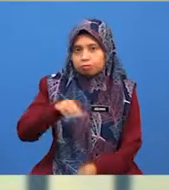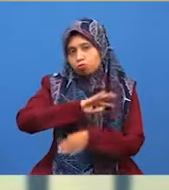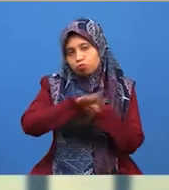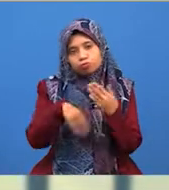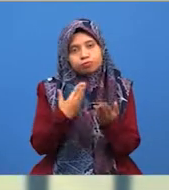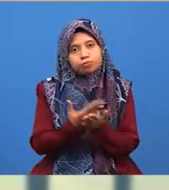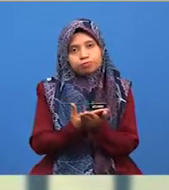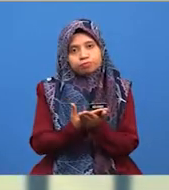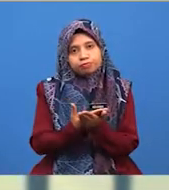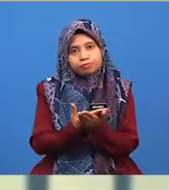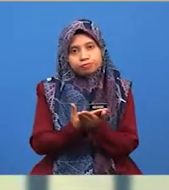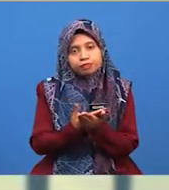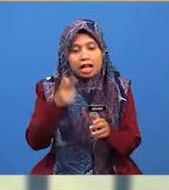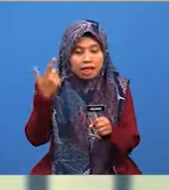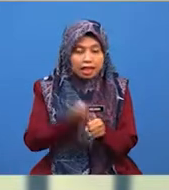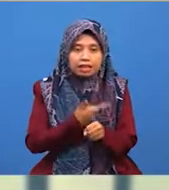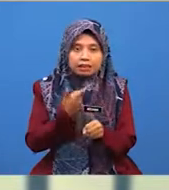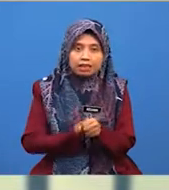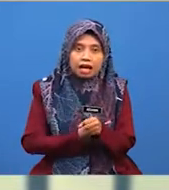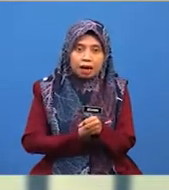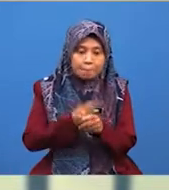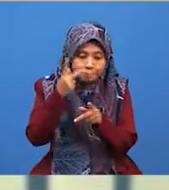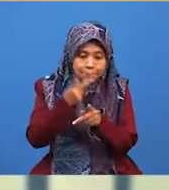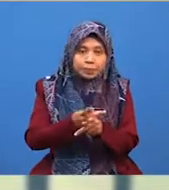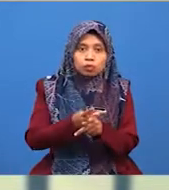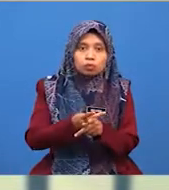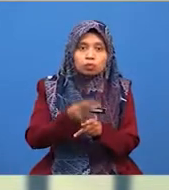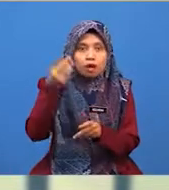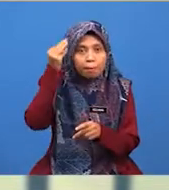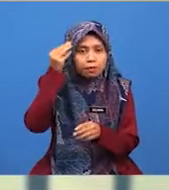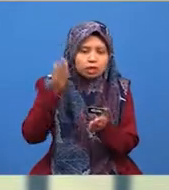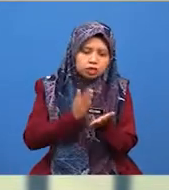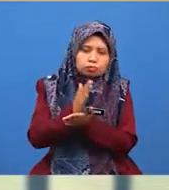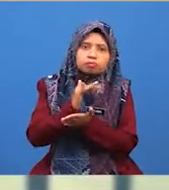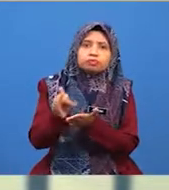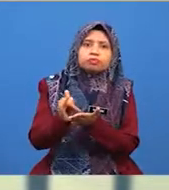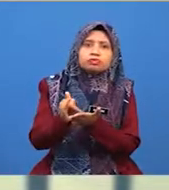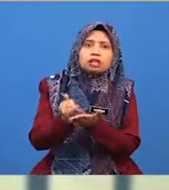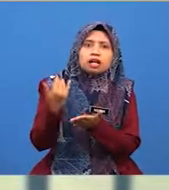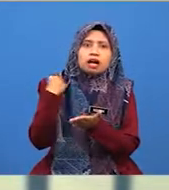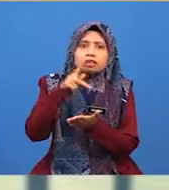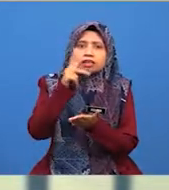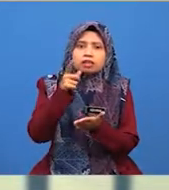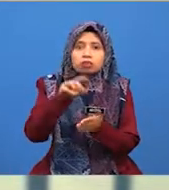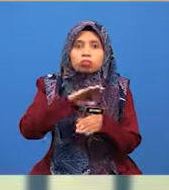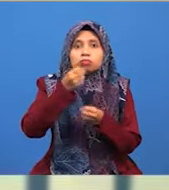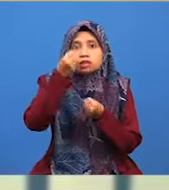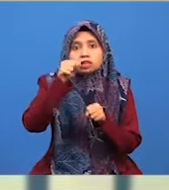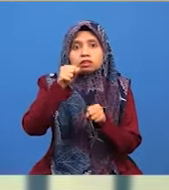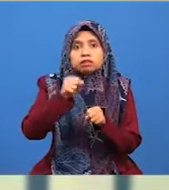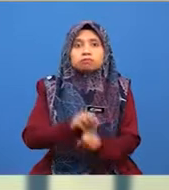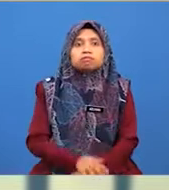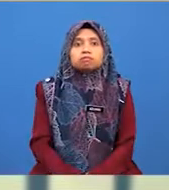Murid-murid sekalian, latihan pengukuhan minda seterusnya. Adakah kamu bersedia?